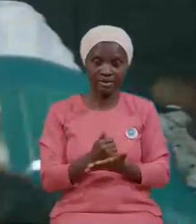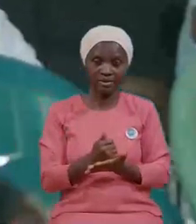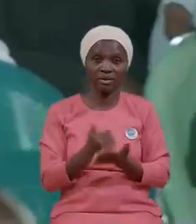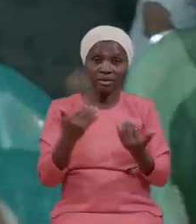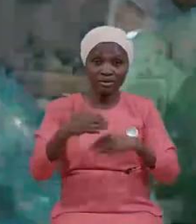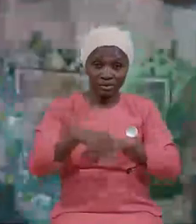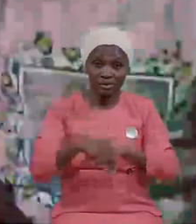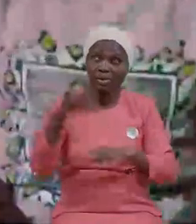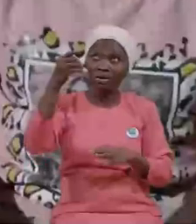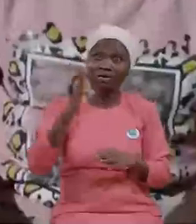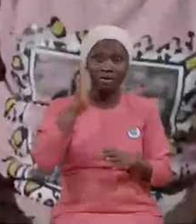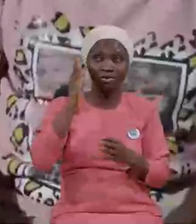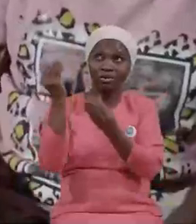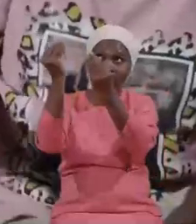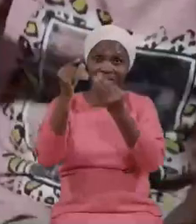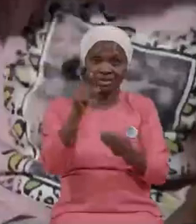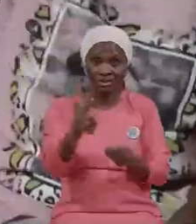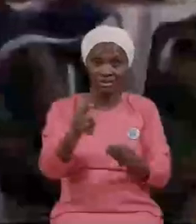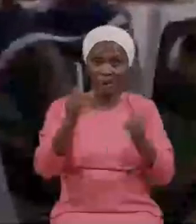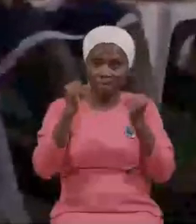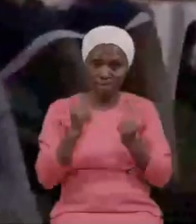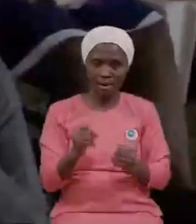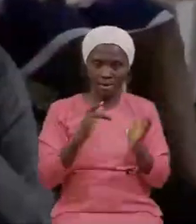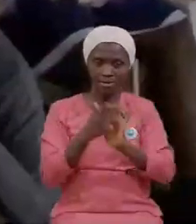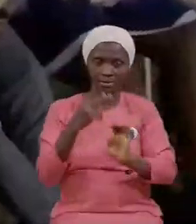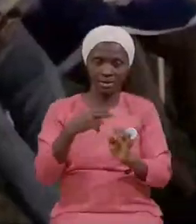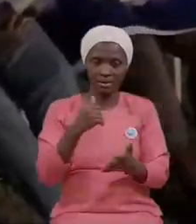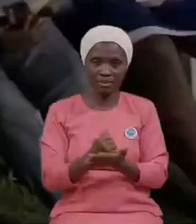Ce soir, Dieu t'accordera la puissance.